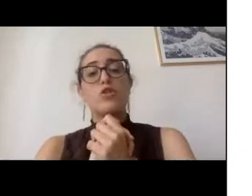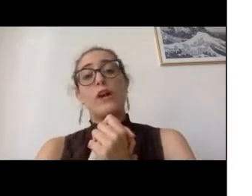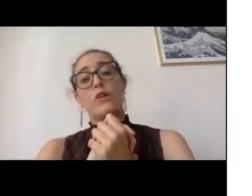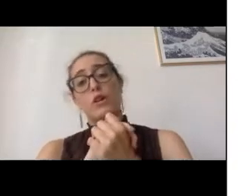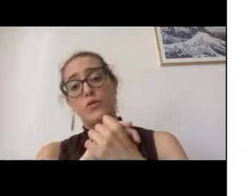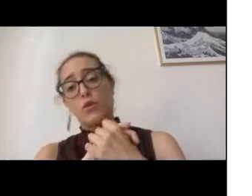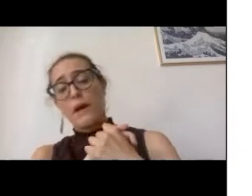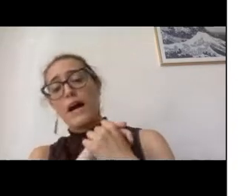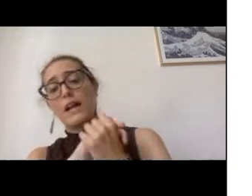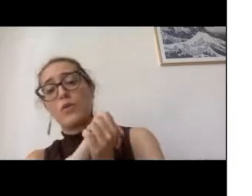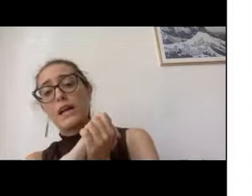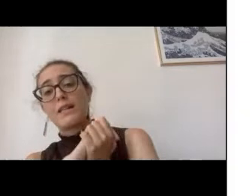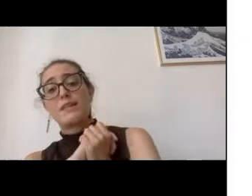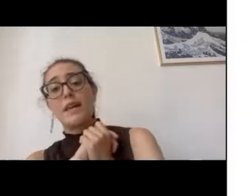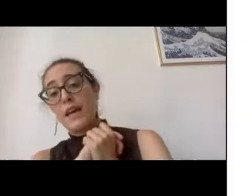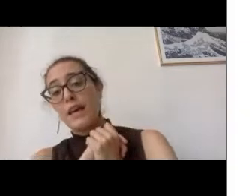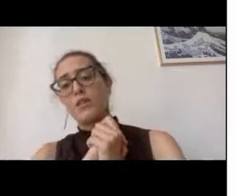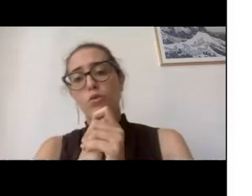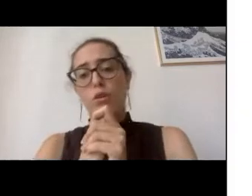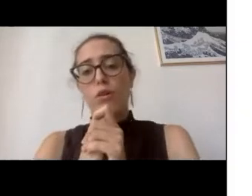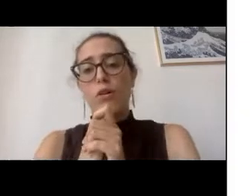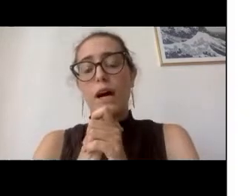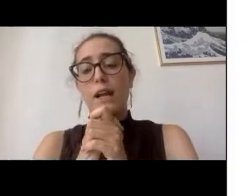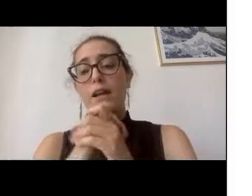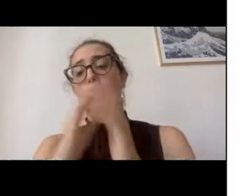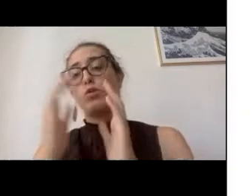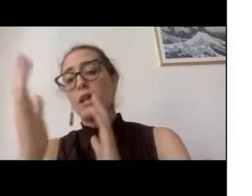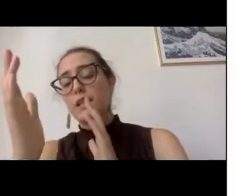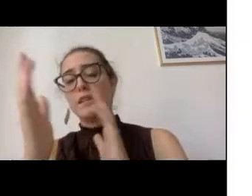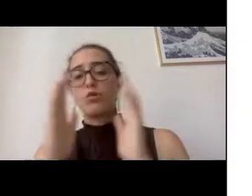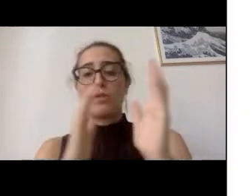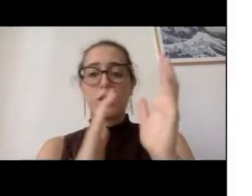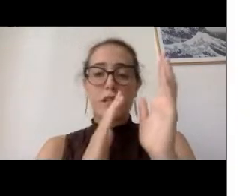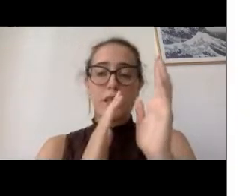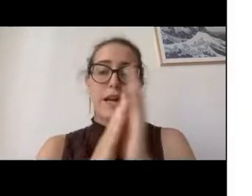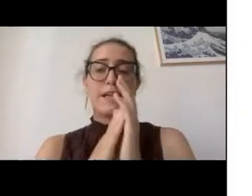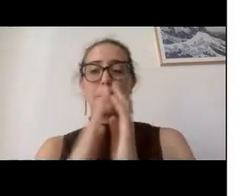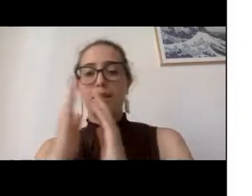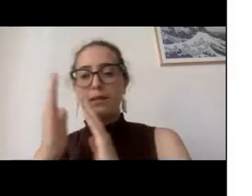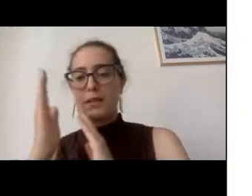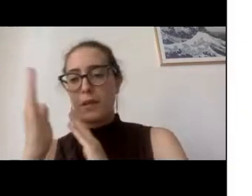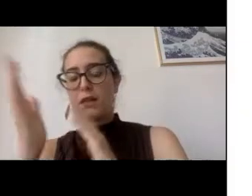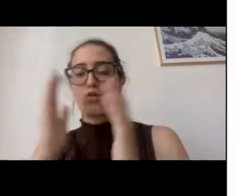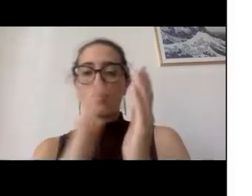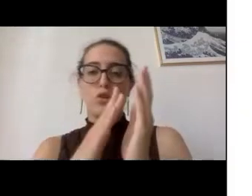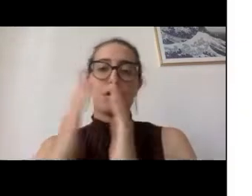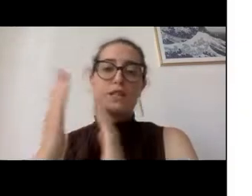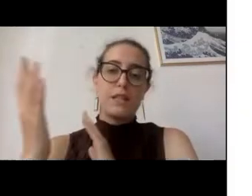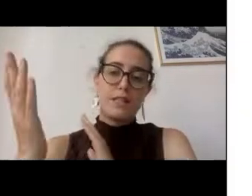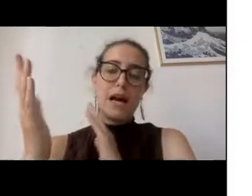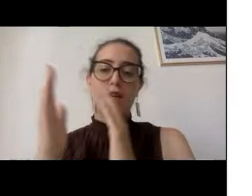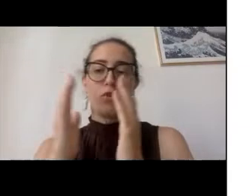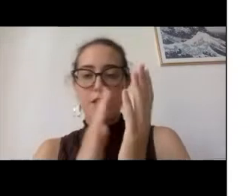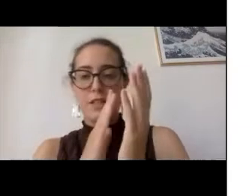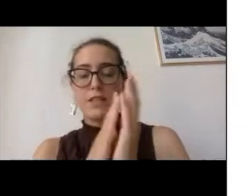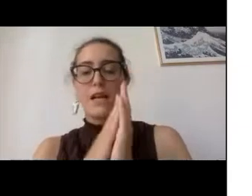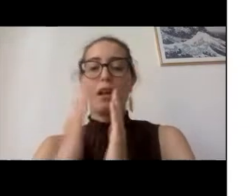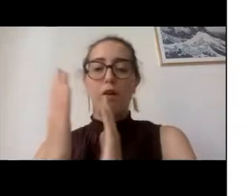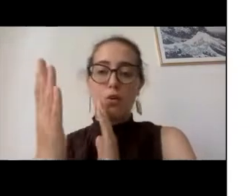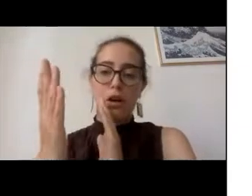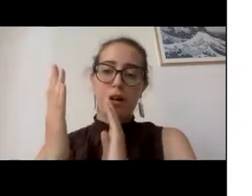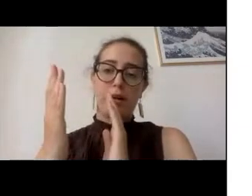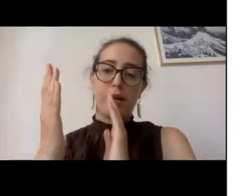si dovranno trasformare in una classe E intorno al 2030-2033 dipendendo se sono residenziali, non